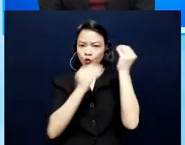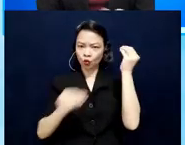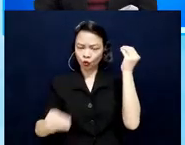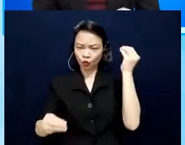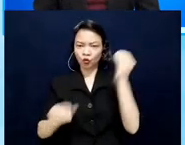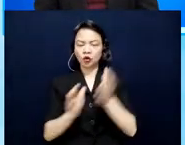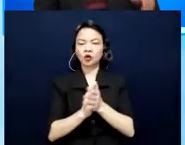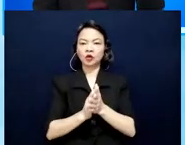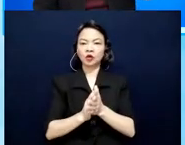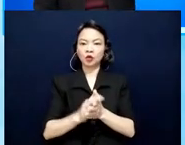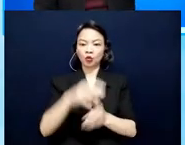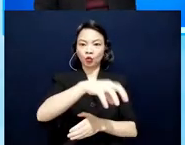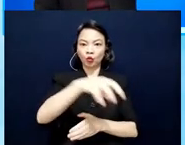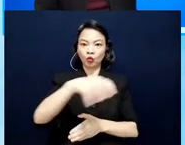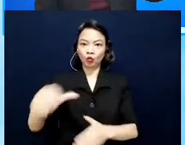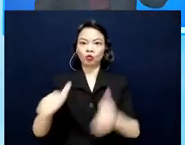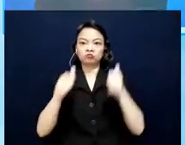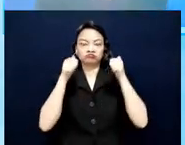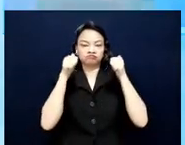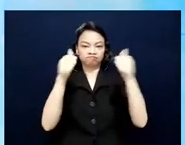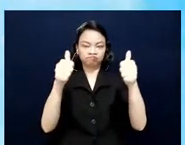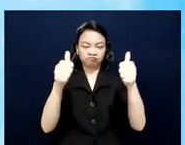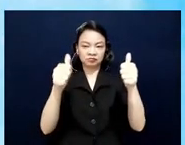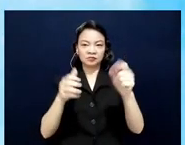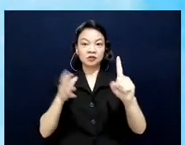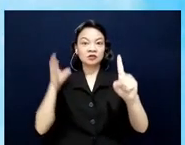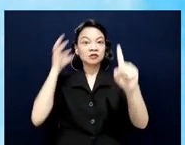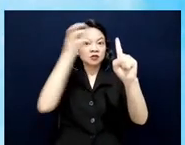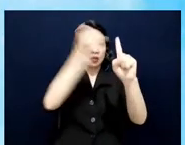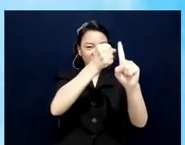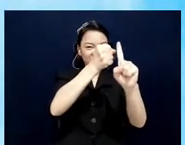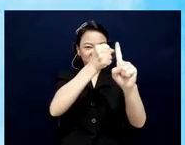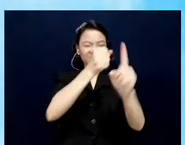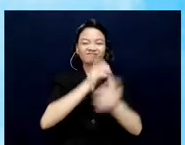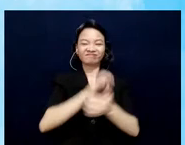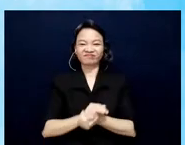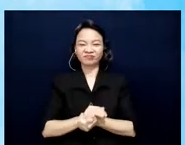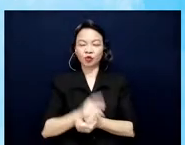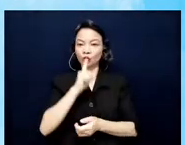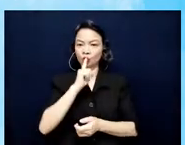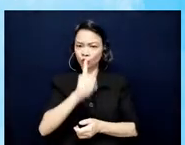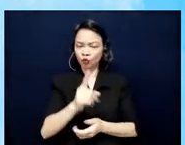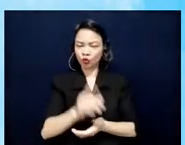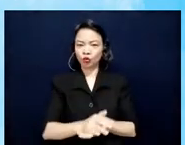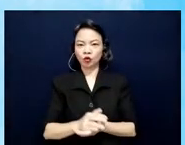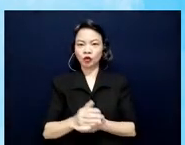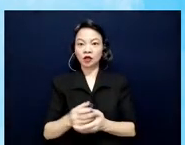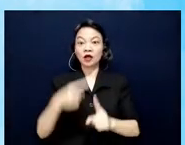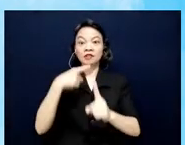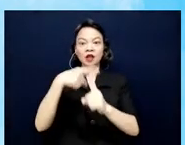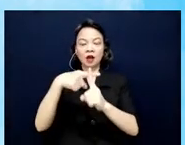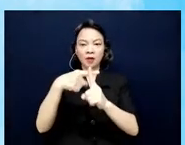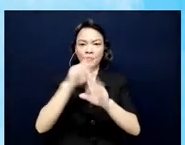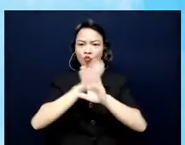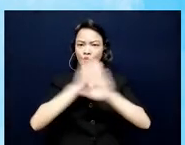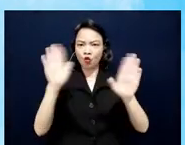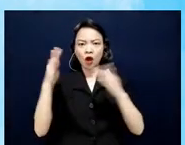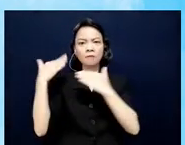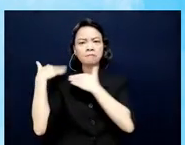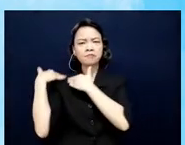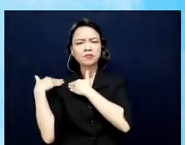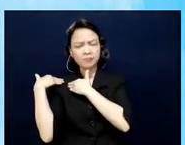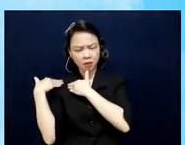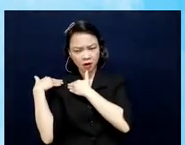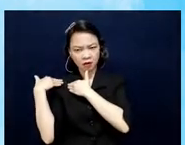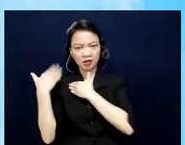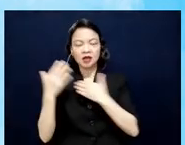demografi itu bisa betul-betul kita capai, ya. Jadi bisa betul-betul jadi bonus, bukan jadi malah beban. Oleh karena itu kesehatan